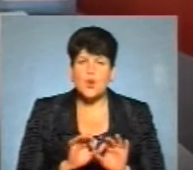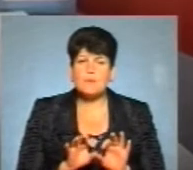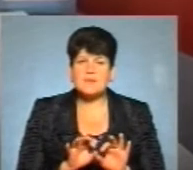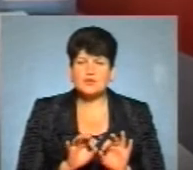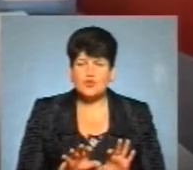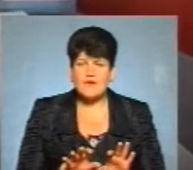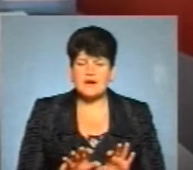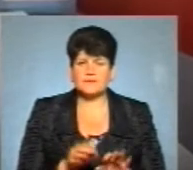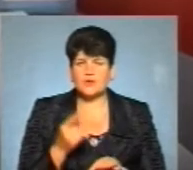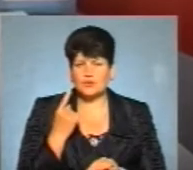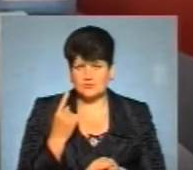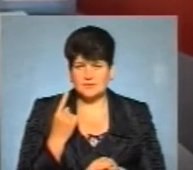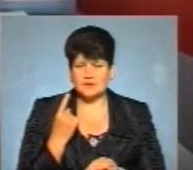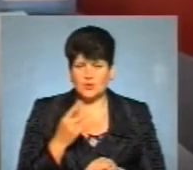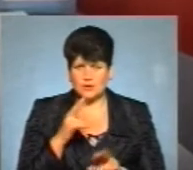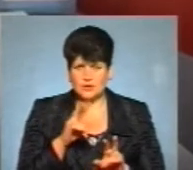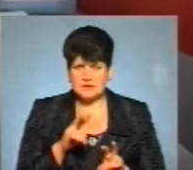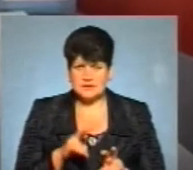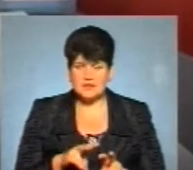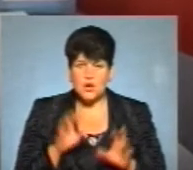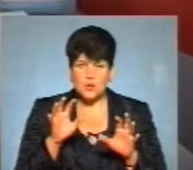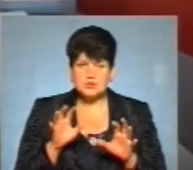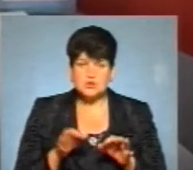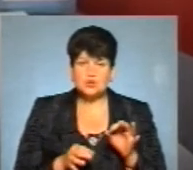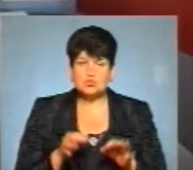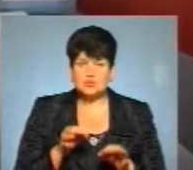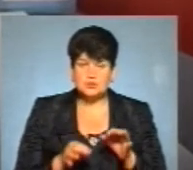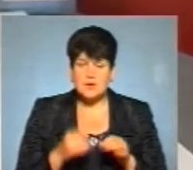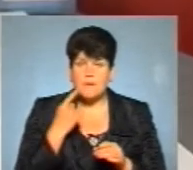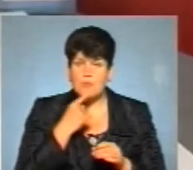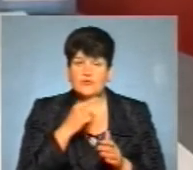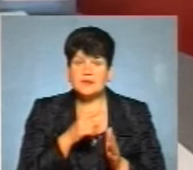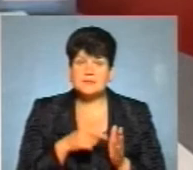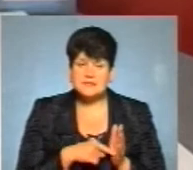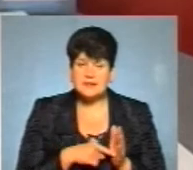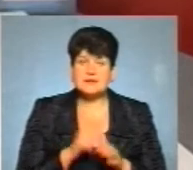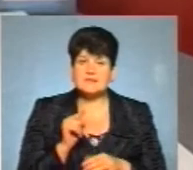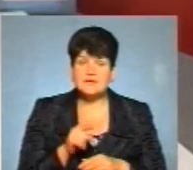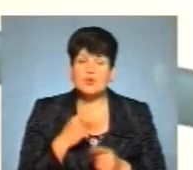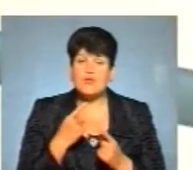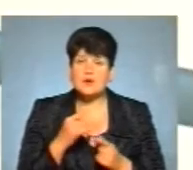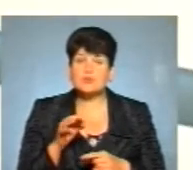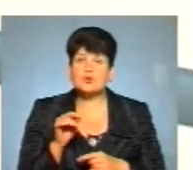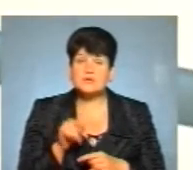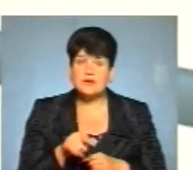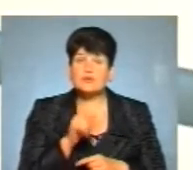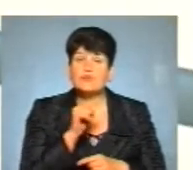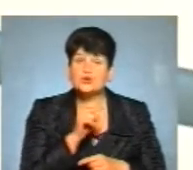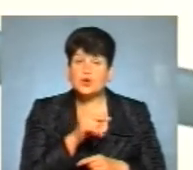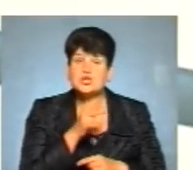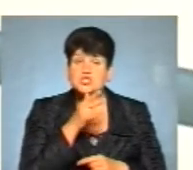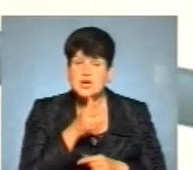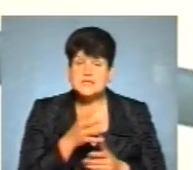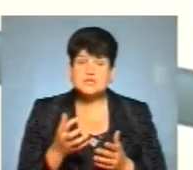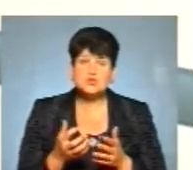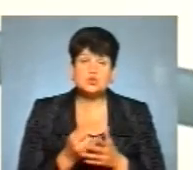один із аспектів, коли розглядалися в Конституційному суді, власне, мовне питання. Так от, він говорив про те, що в той час